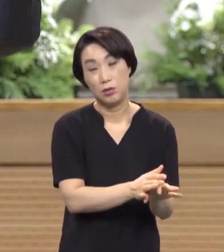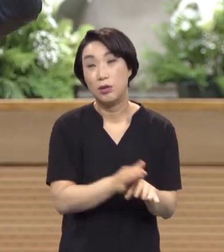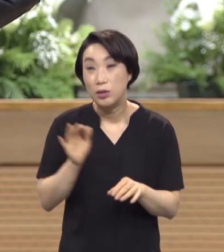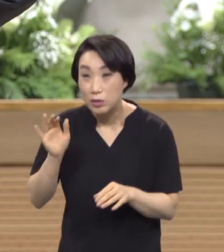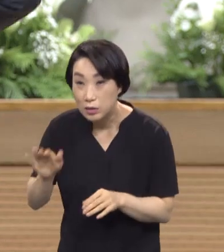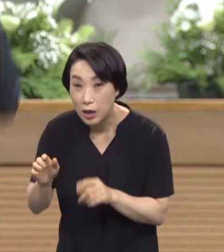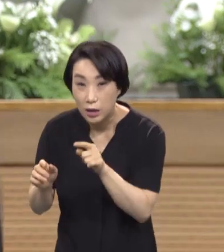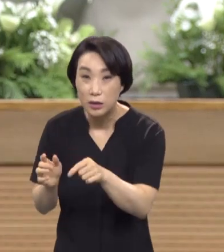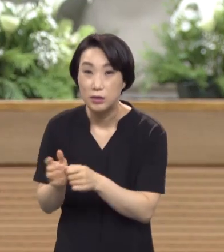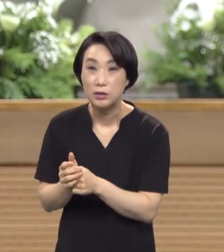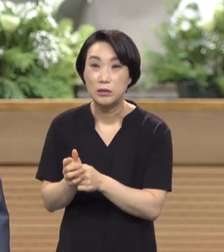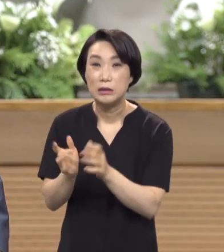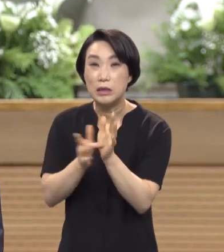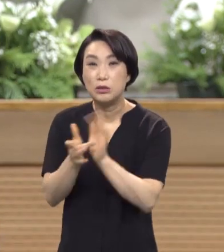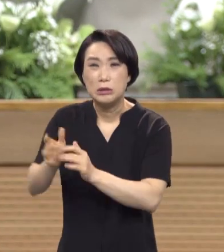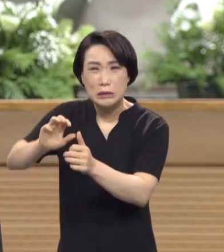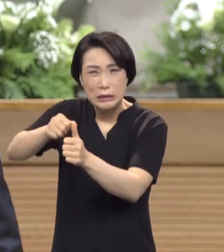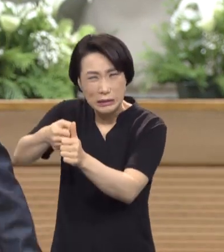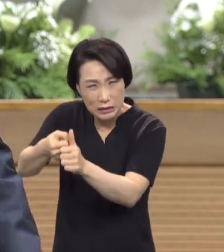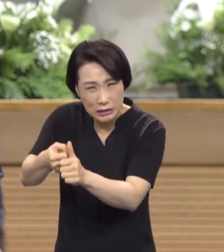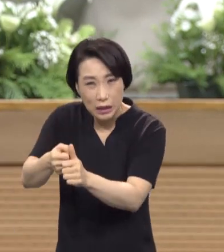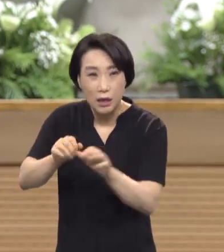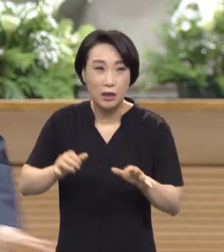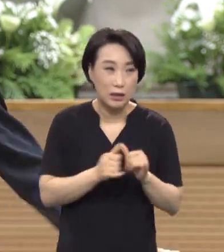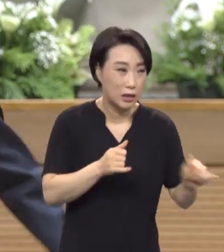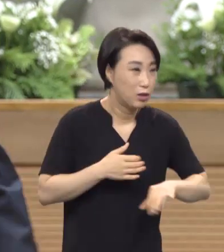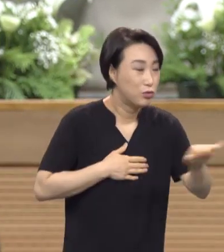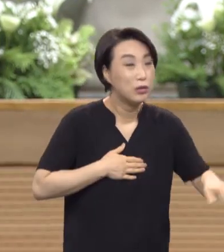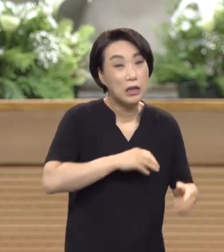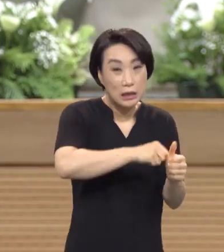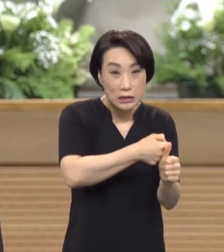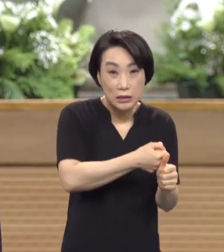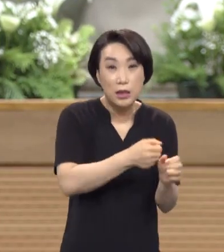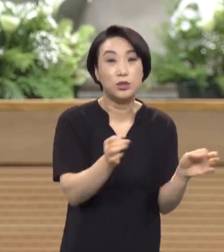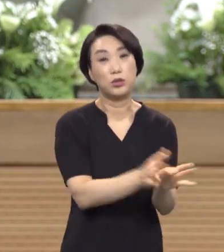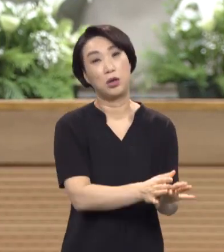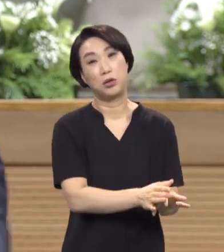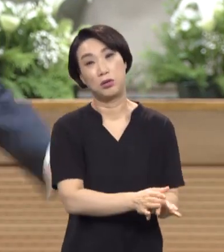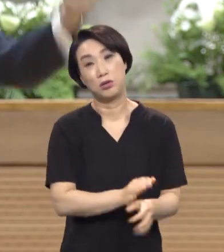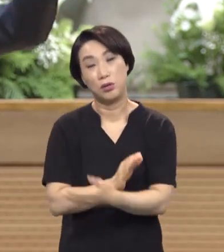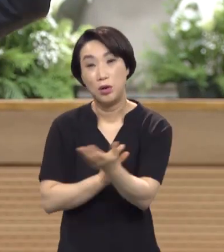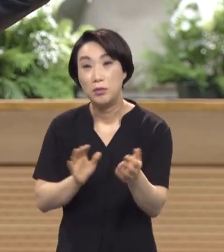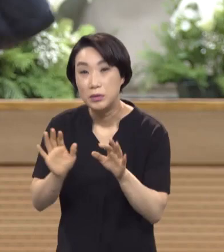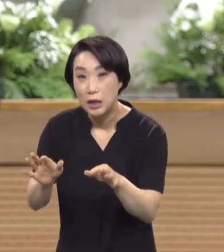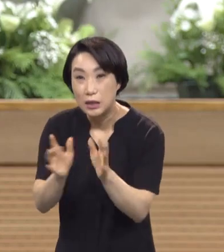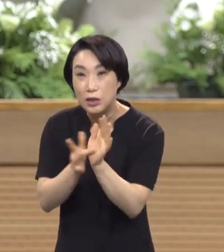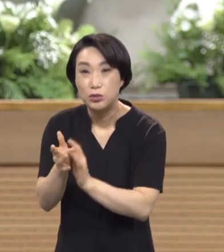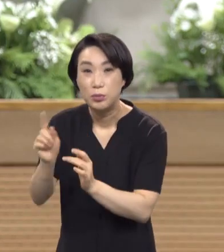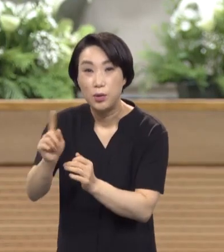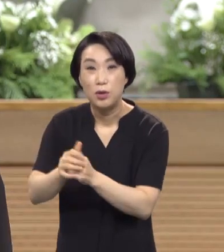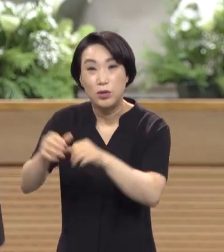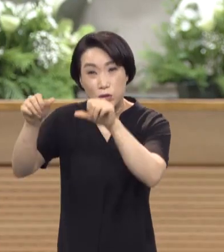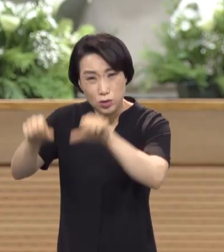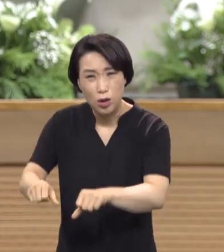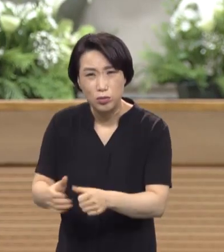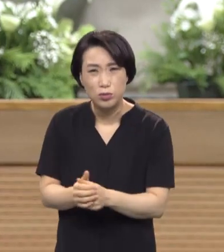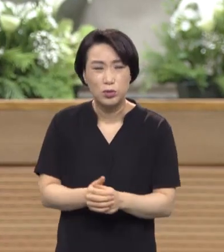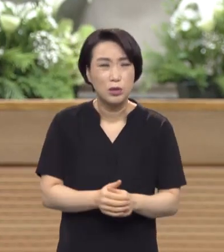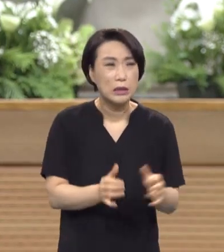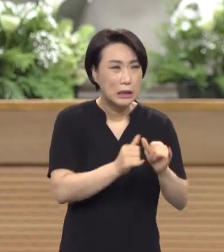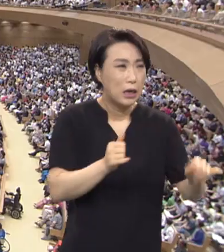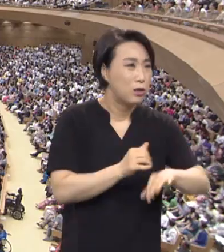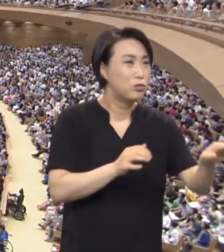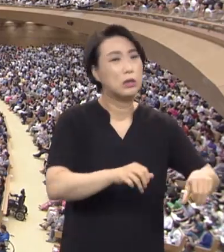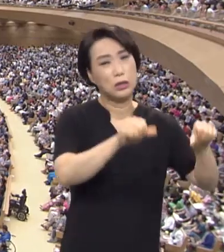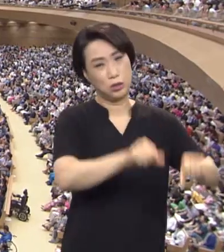그를 강하게 징계하니까 우리 징계가 사라지고 그를 강하게 저주하니까 우리